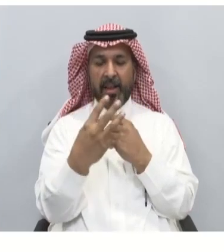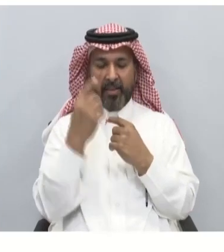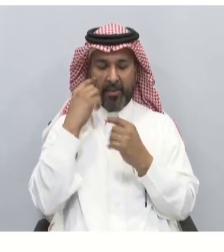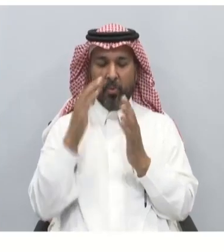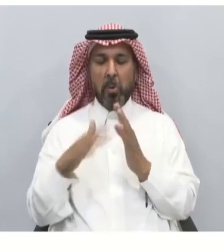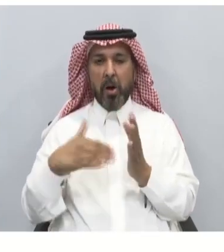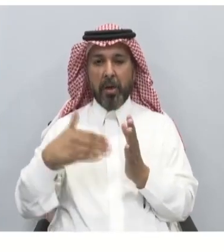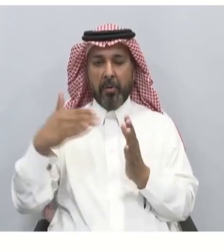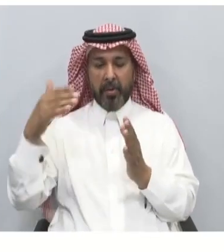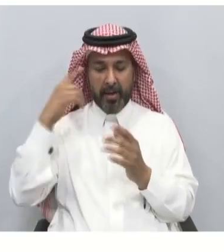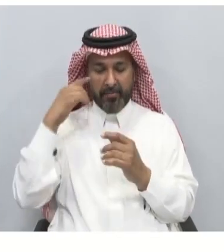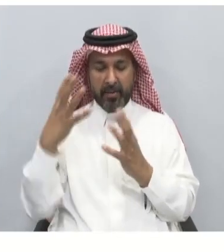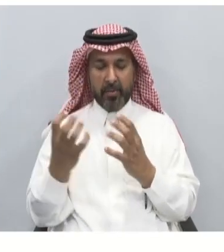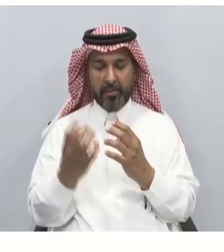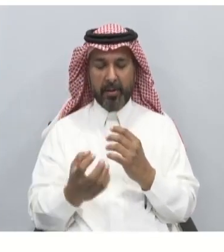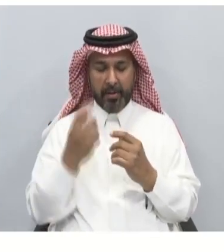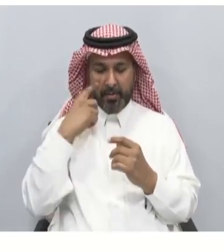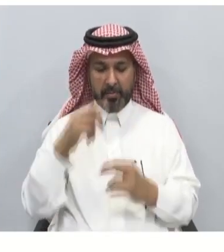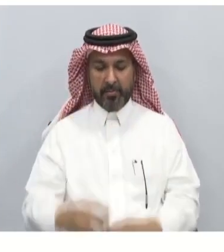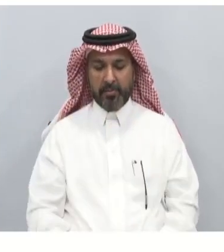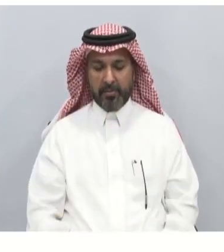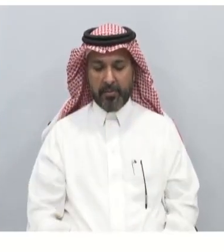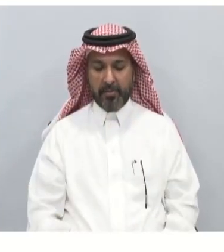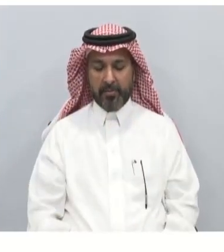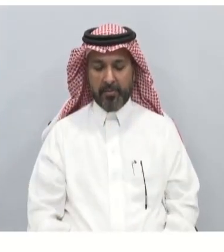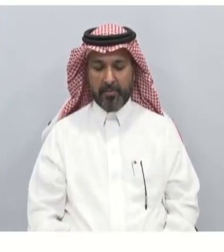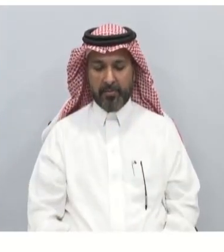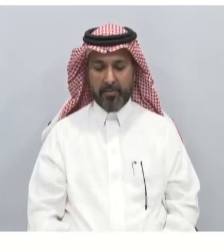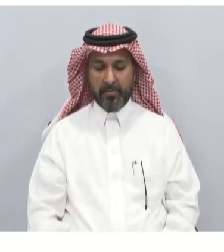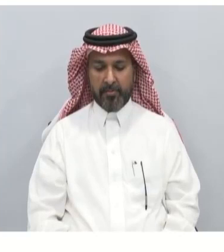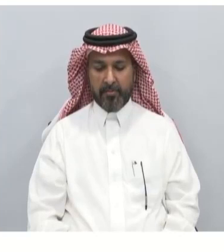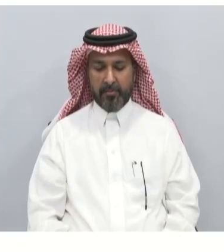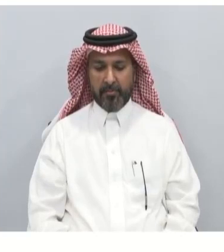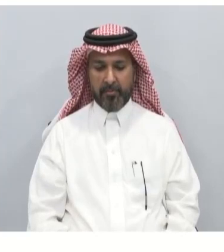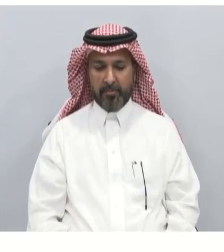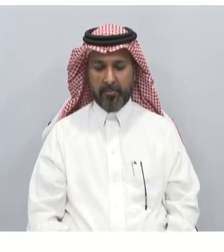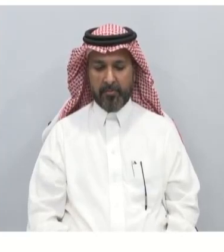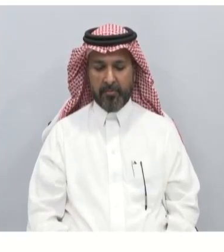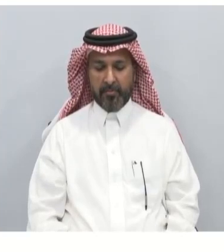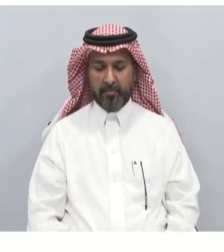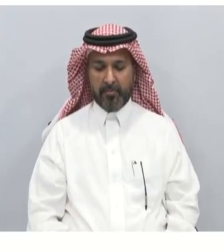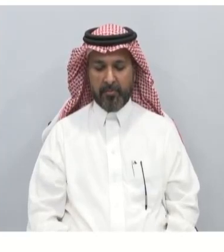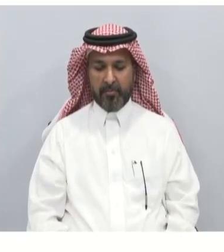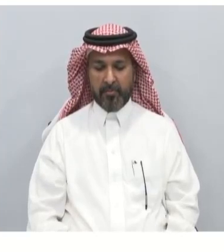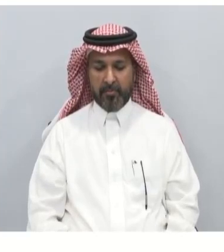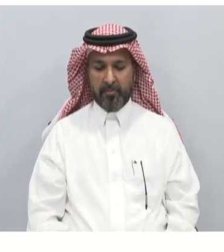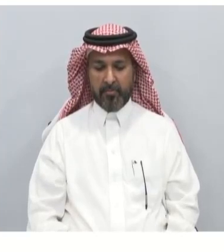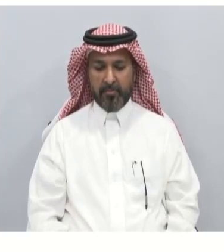2 7، الثالث 11، الرابع 15، ثمين أجي أحكم هل